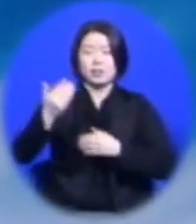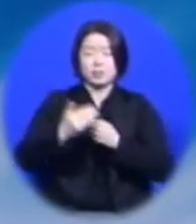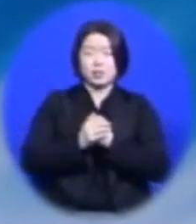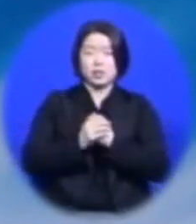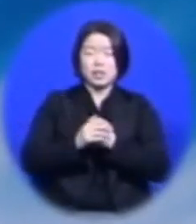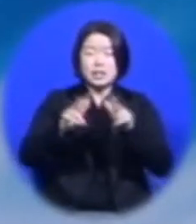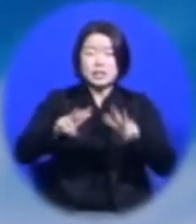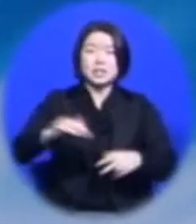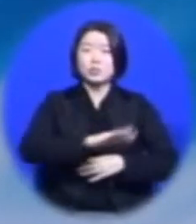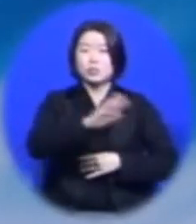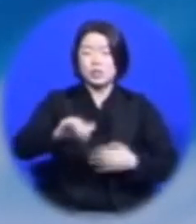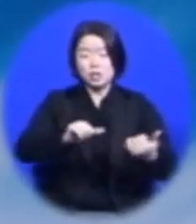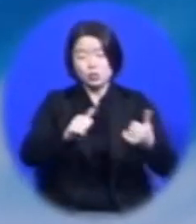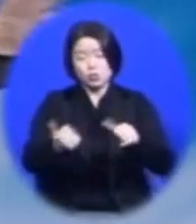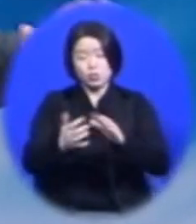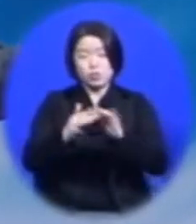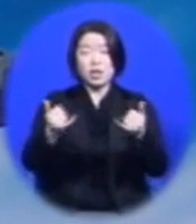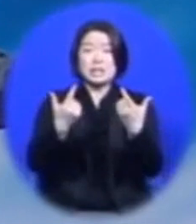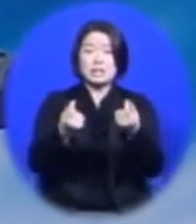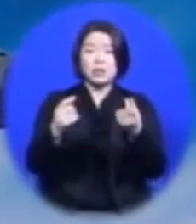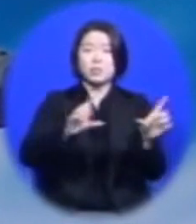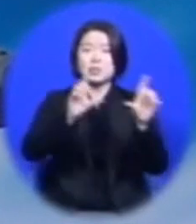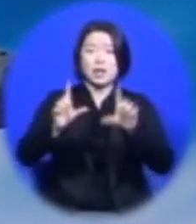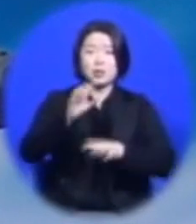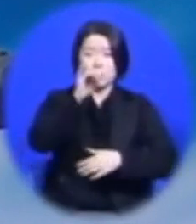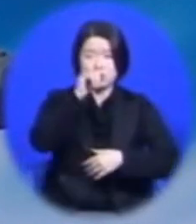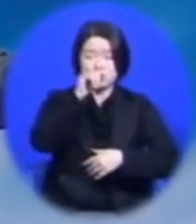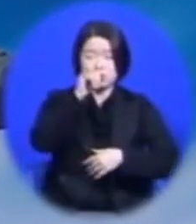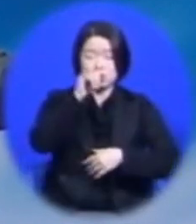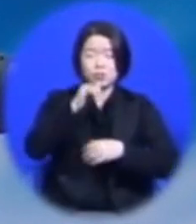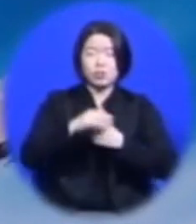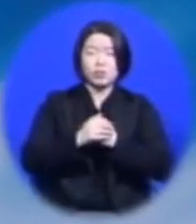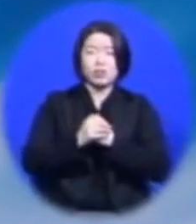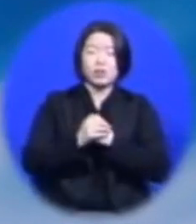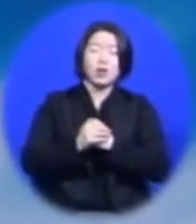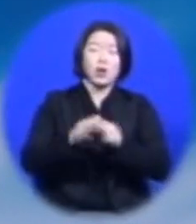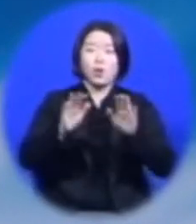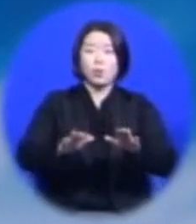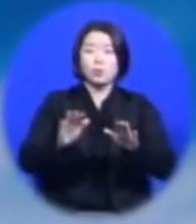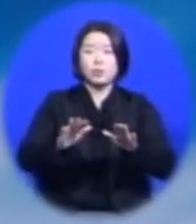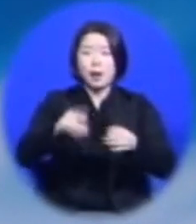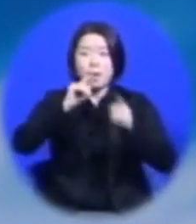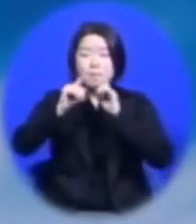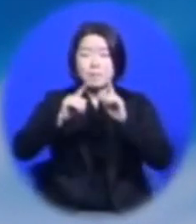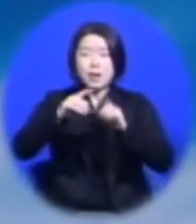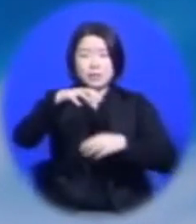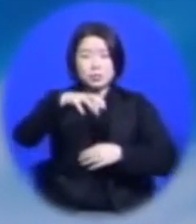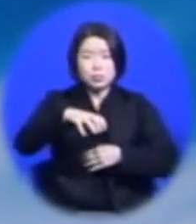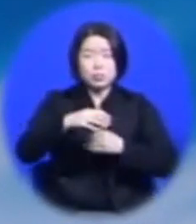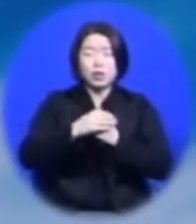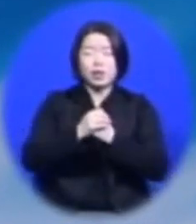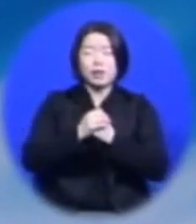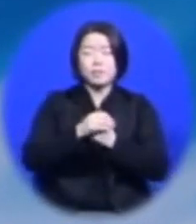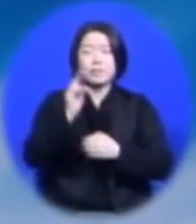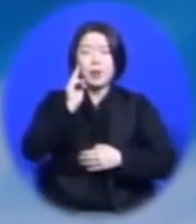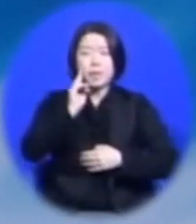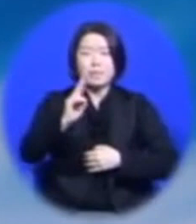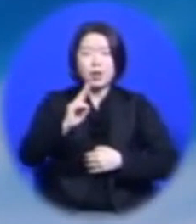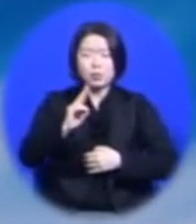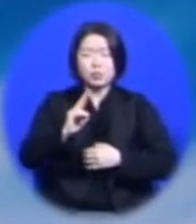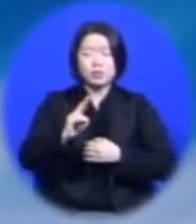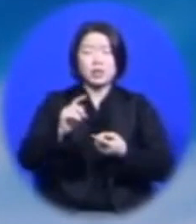우리는 죽은 자들처럼 지내고 있는 겁니다. 오늘 말씀이 우리에게 아주